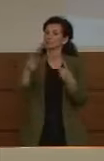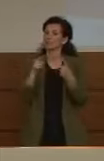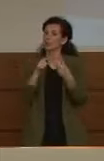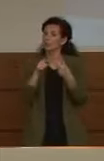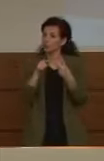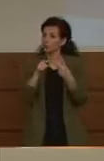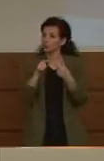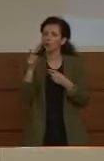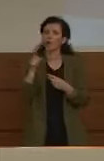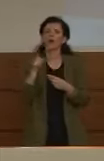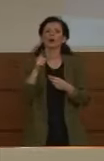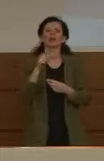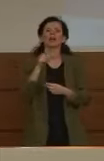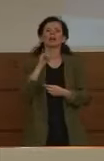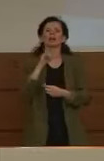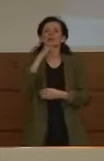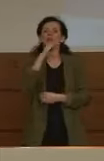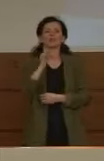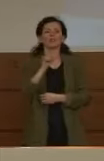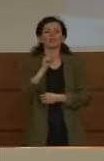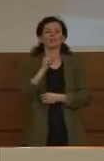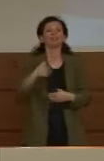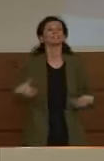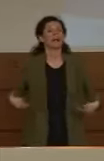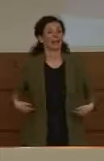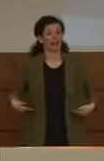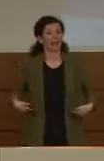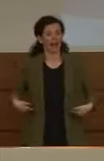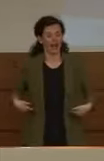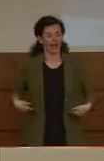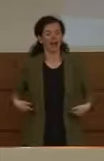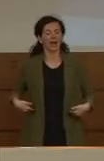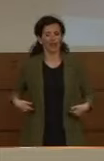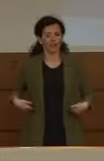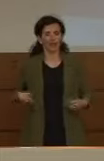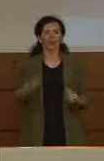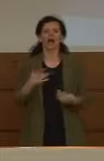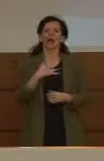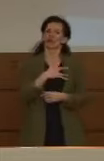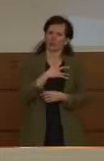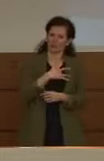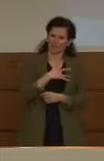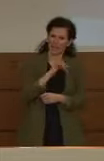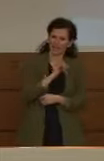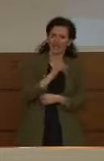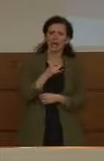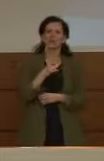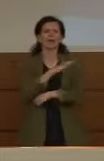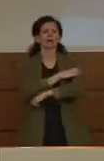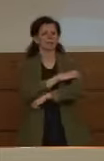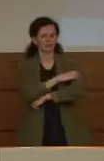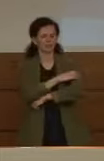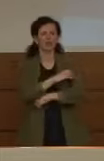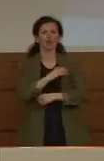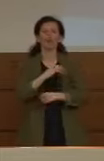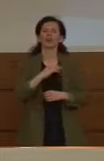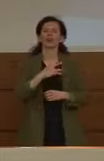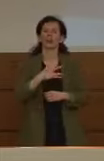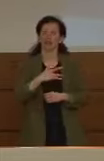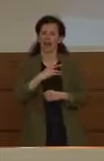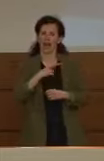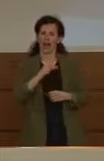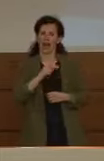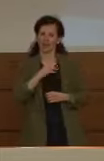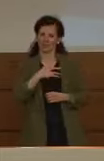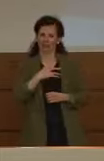che l'insufficienza renale tra quelle che lei ha citato cardiopatia ischemica ipertensione fibrillazione atriale diabete